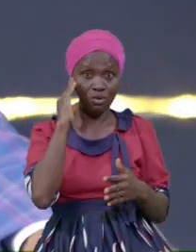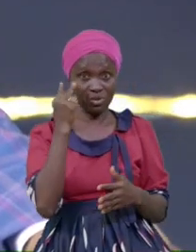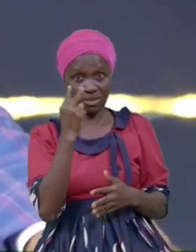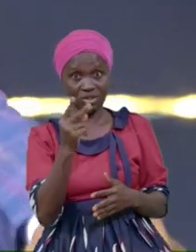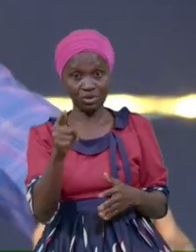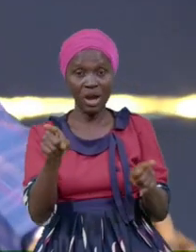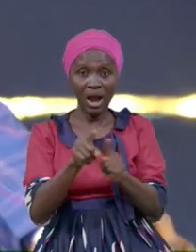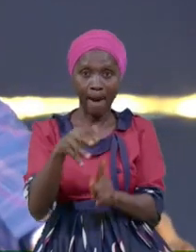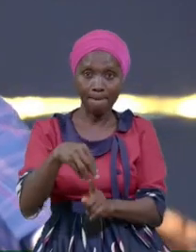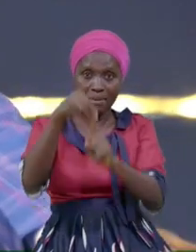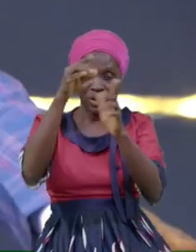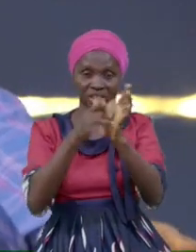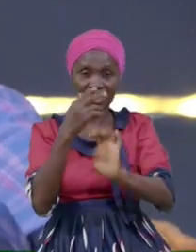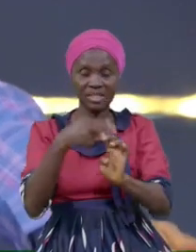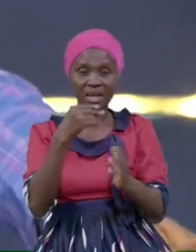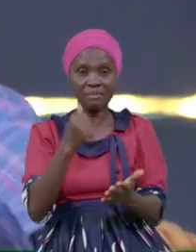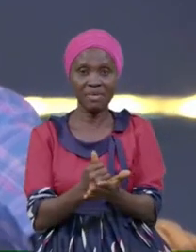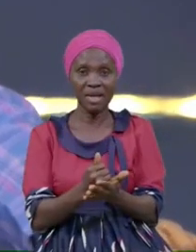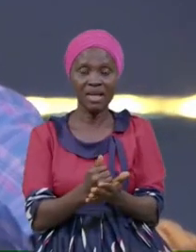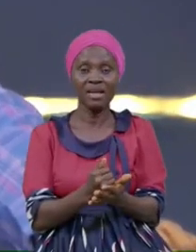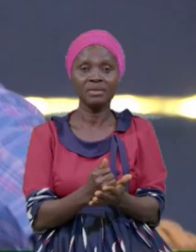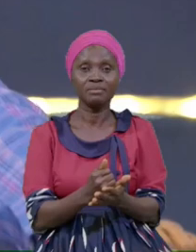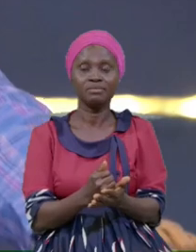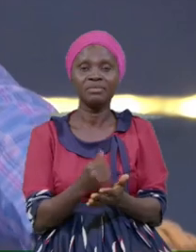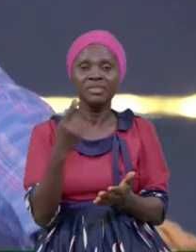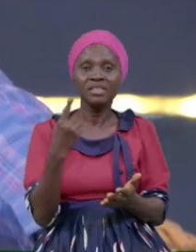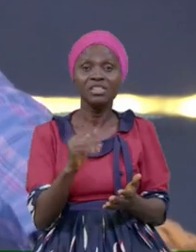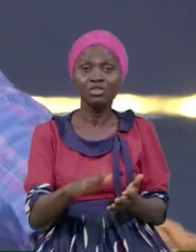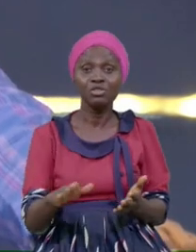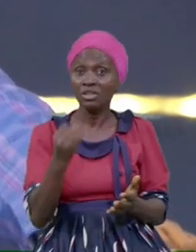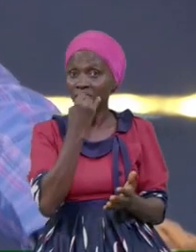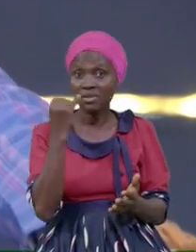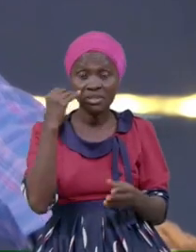particulier. Les enfants d'Israël, à Goshen,